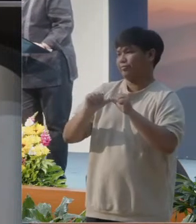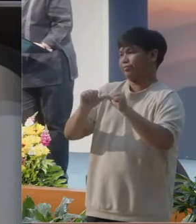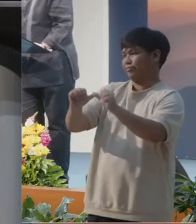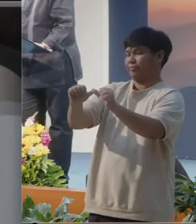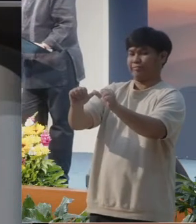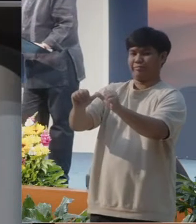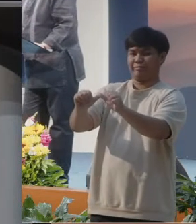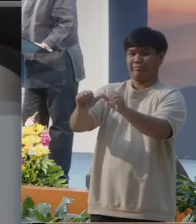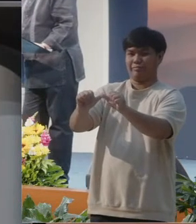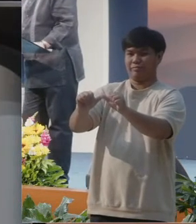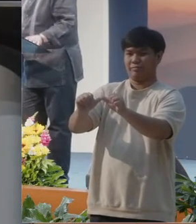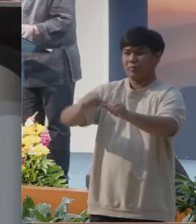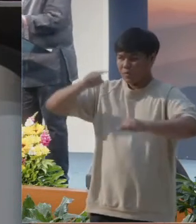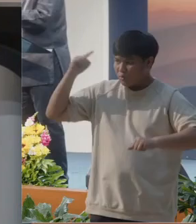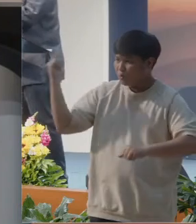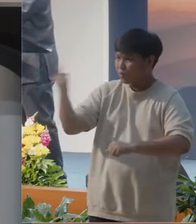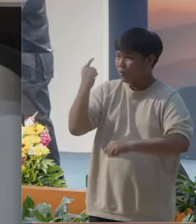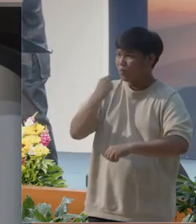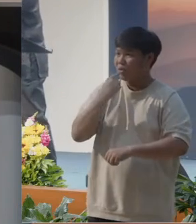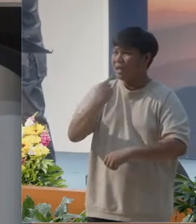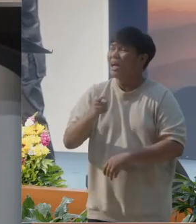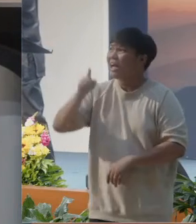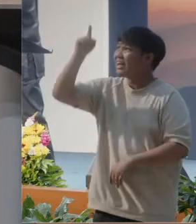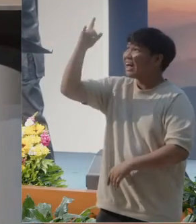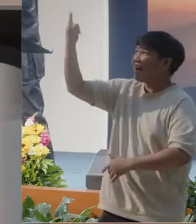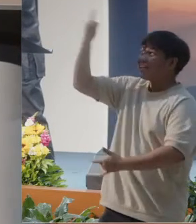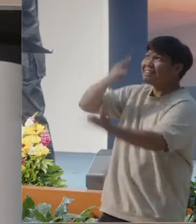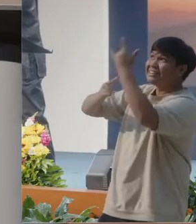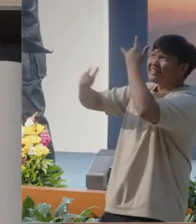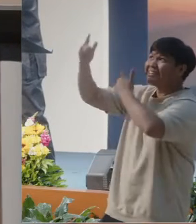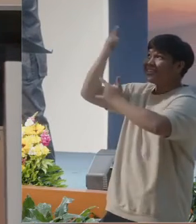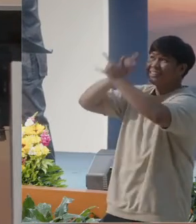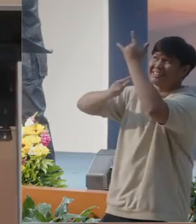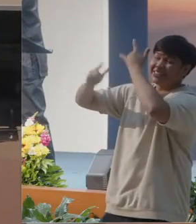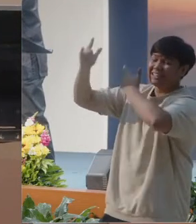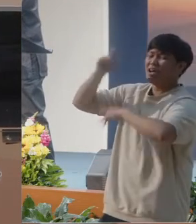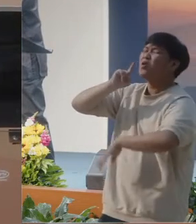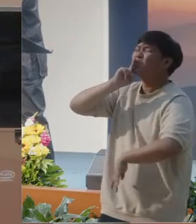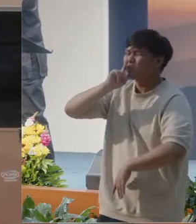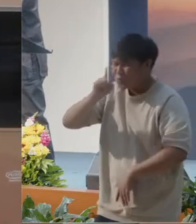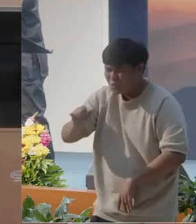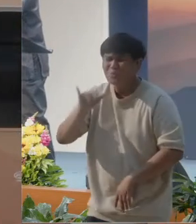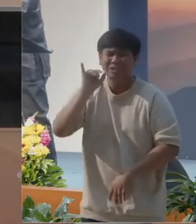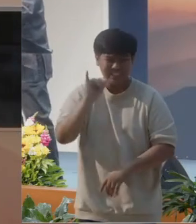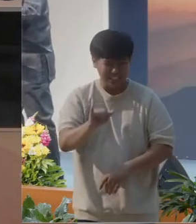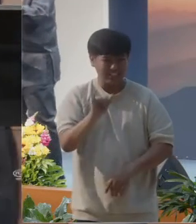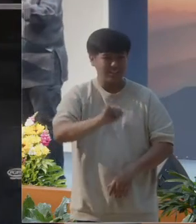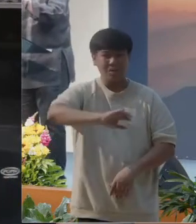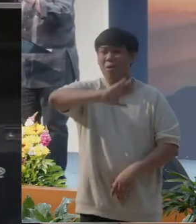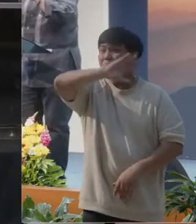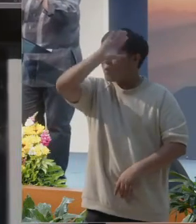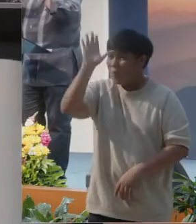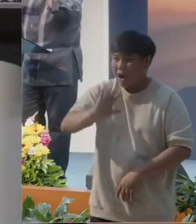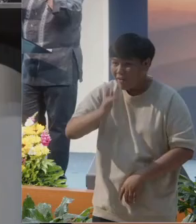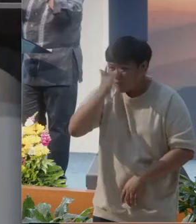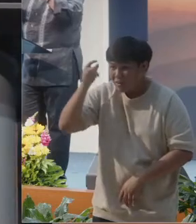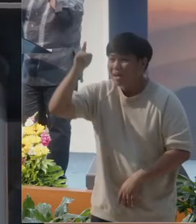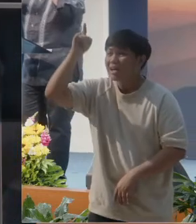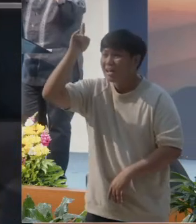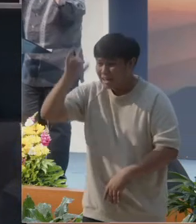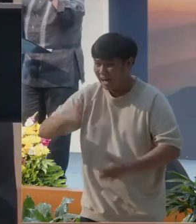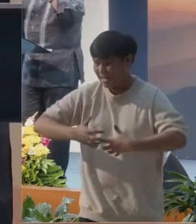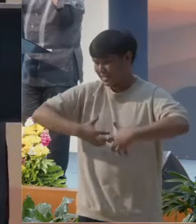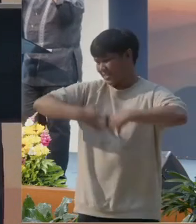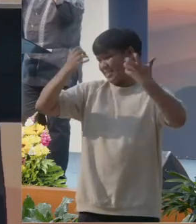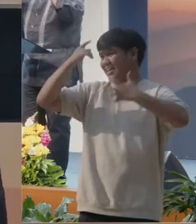Dahil lagi po natin pinabanggit yung God's love. Totoo naman po yun. Pero meron din pong God's wrath.